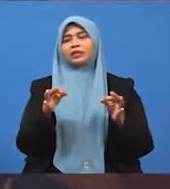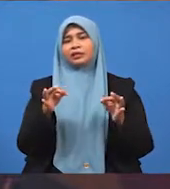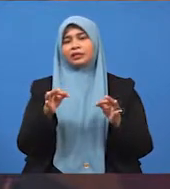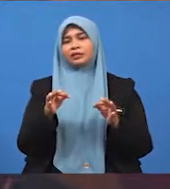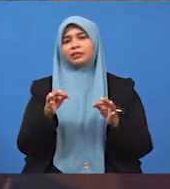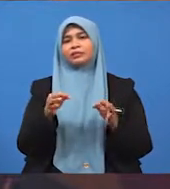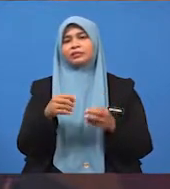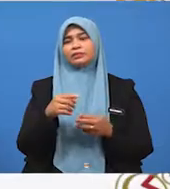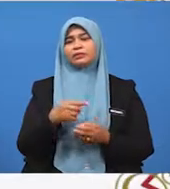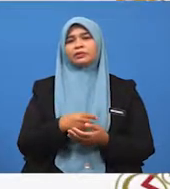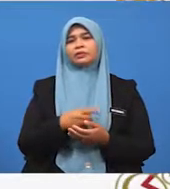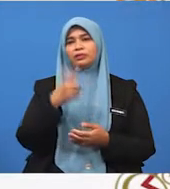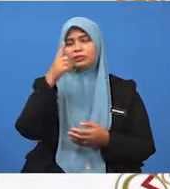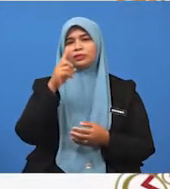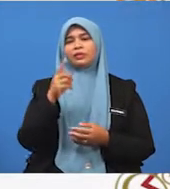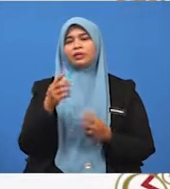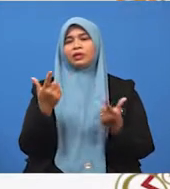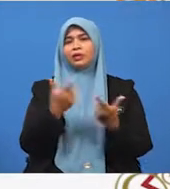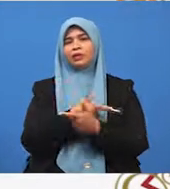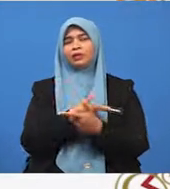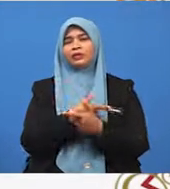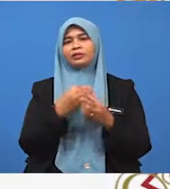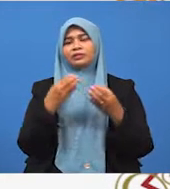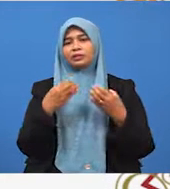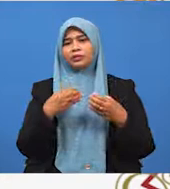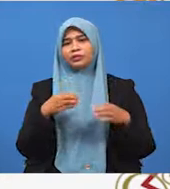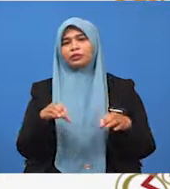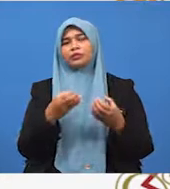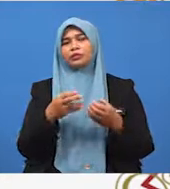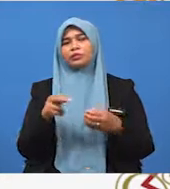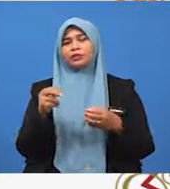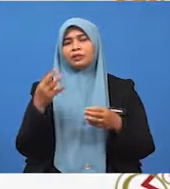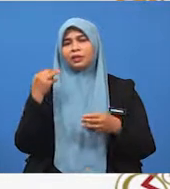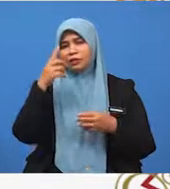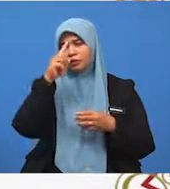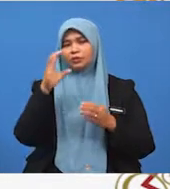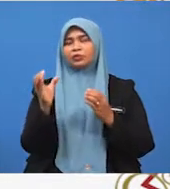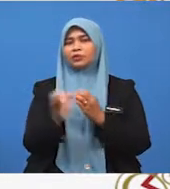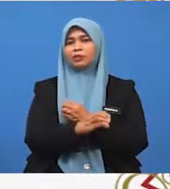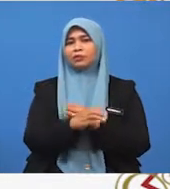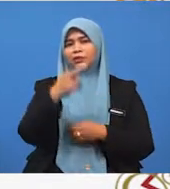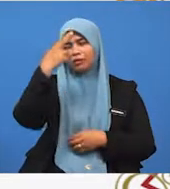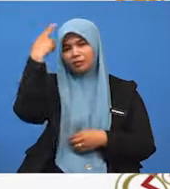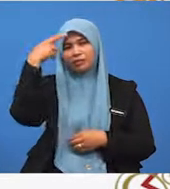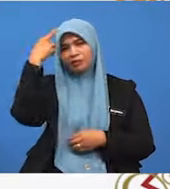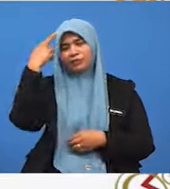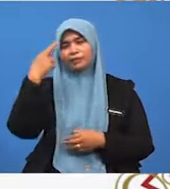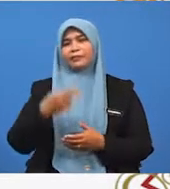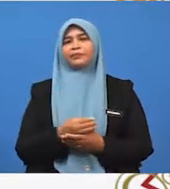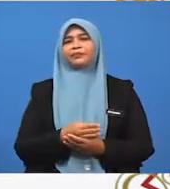Rasulullah sallallahu alaihi wasallam. Firman Allah dalam surah Al-A'raf ayat 187. A'udzu billahi minasyaitonir